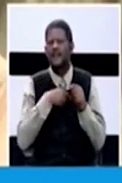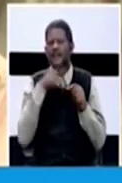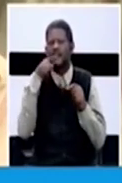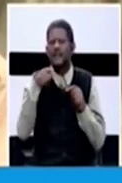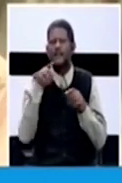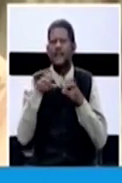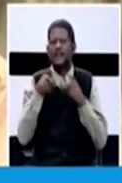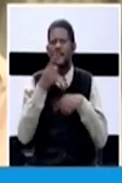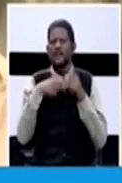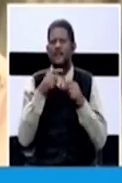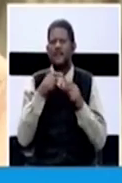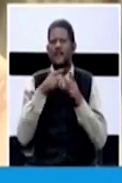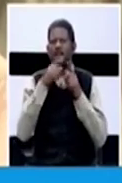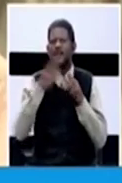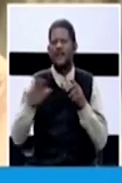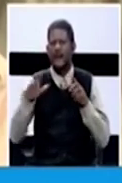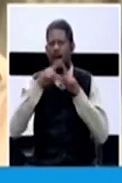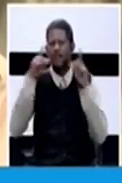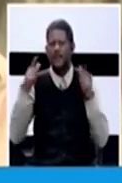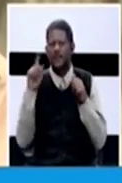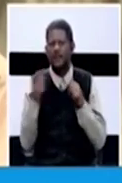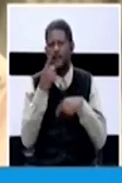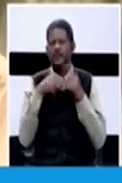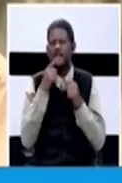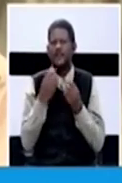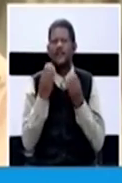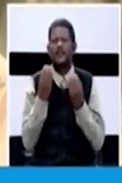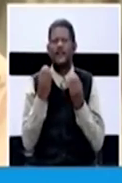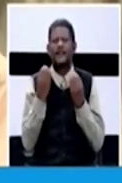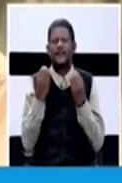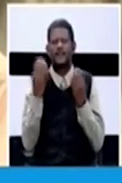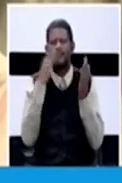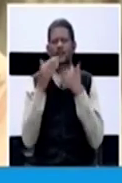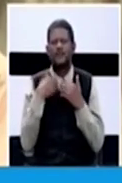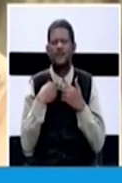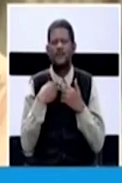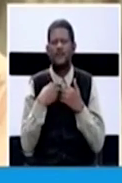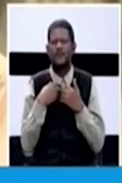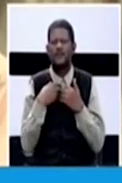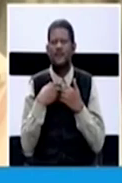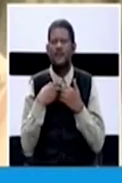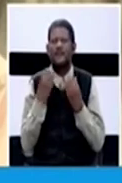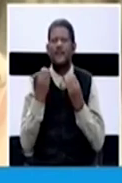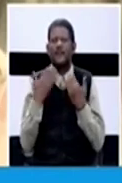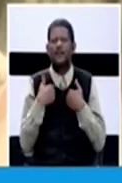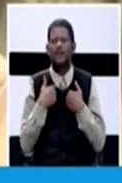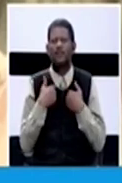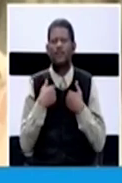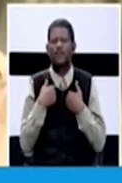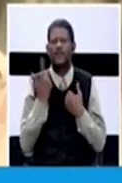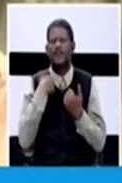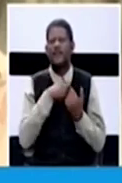ስለ ዝመፀና ሕና ካ ዓበይትና ካ ክዘለና ንህሎ መፅና ኢና እንታይ እያ ይፀገምኩም ላ ፀገምናና ና እንታይ እያ ኣለኩም